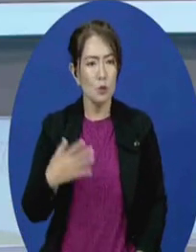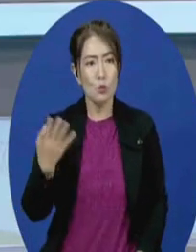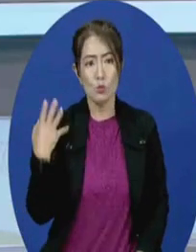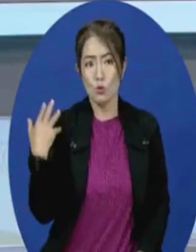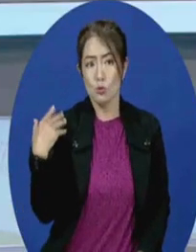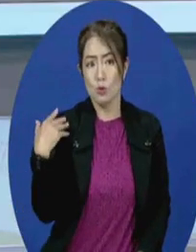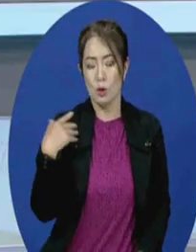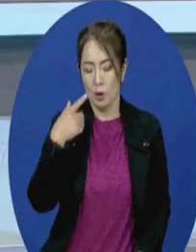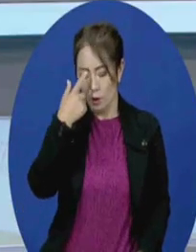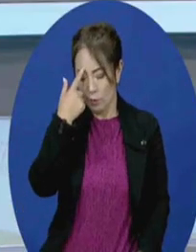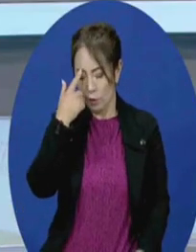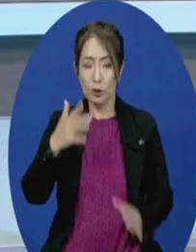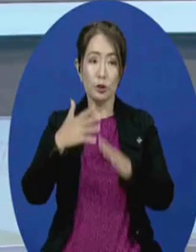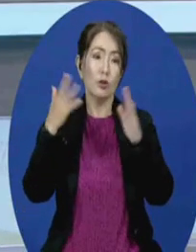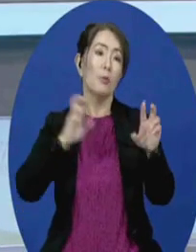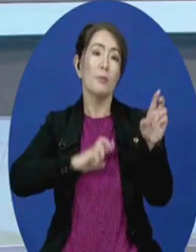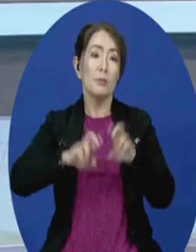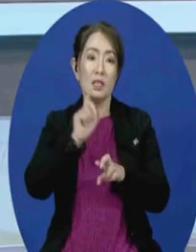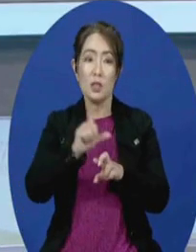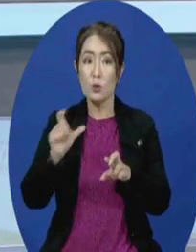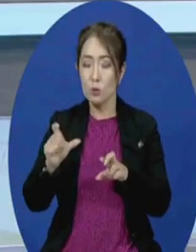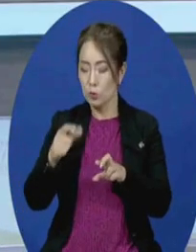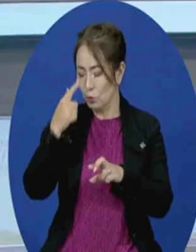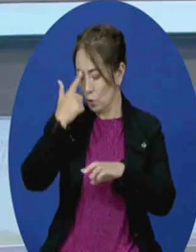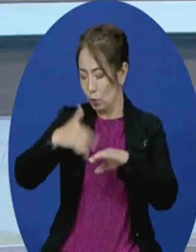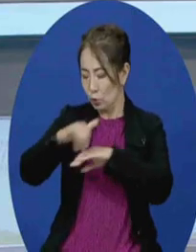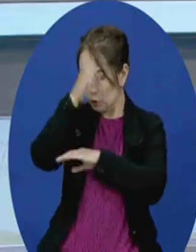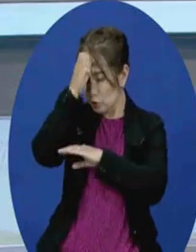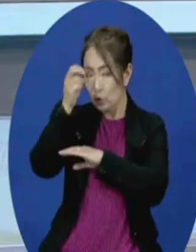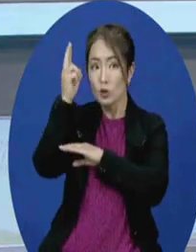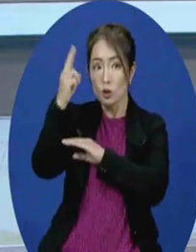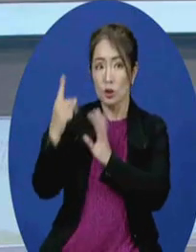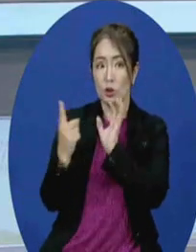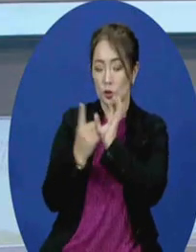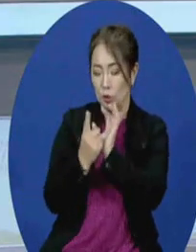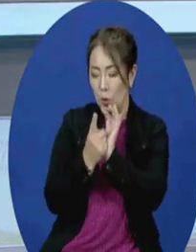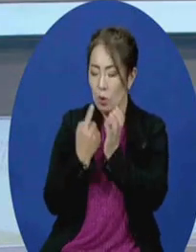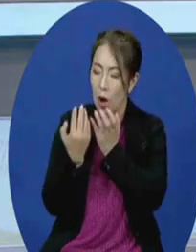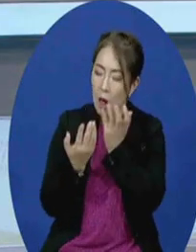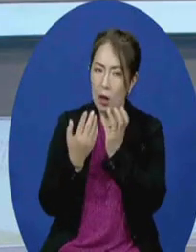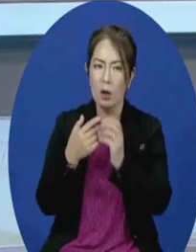Хэдэн өдрийн өмнө Монголын томоохон бизнес эрхлэгчид Монгол Улсын ерөнхийлөгч хүрэлцэгтээ уулзаж улс орны эрх ашигт нийцсэн олон